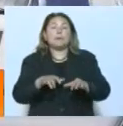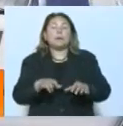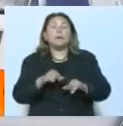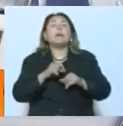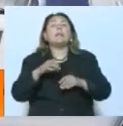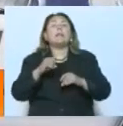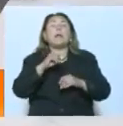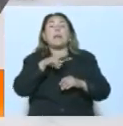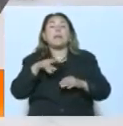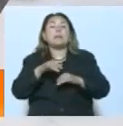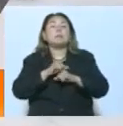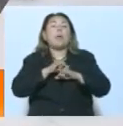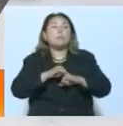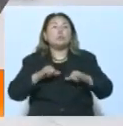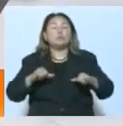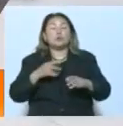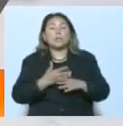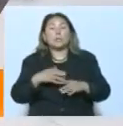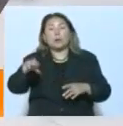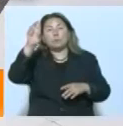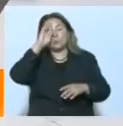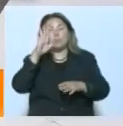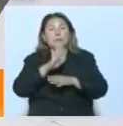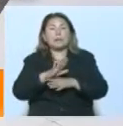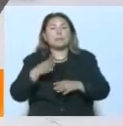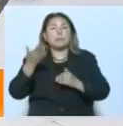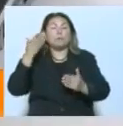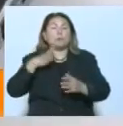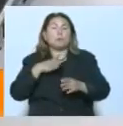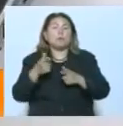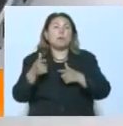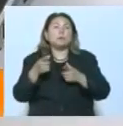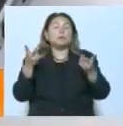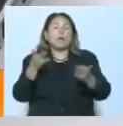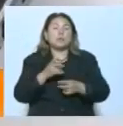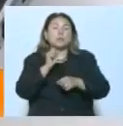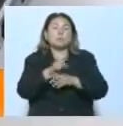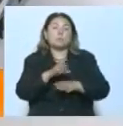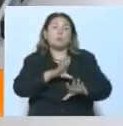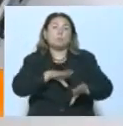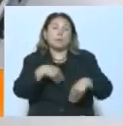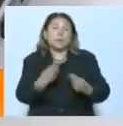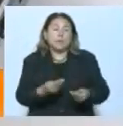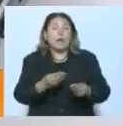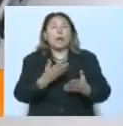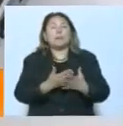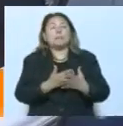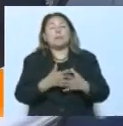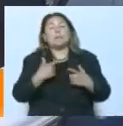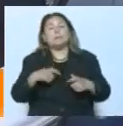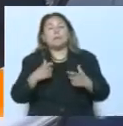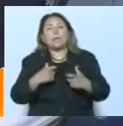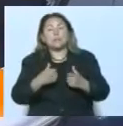үшін маңызды бағыттардың бірі. Осыған дейін мемлекет басшысы 100 мың IT маман дайындау қажет деген тапсырмада берді. Ал Маңғыстау IT хаб